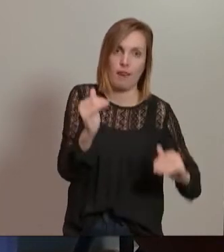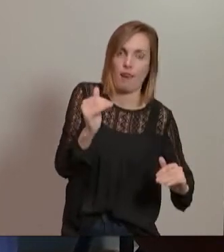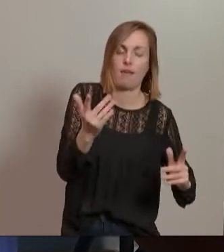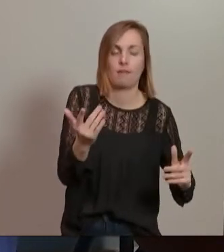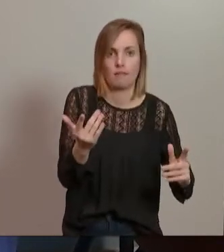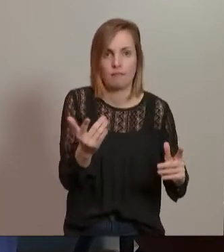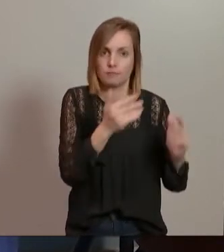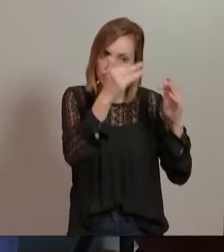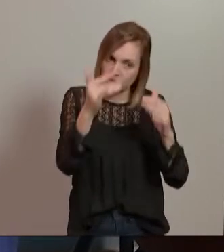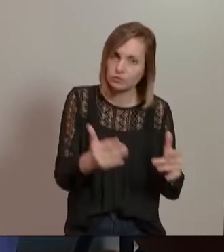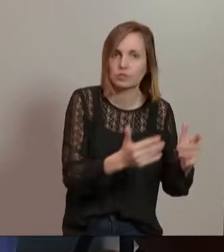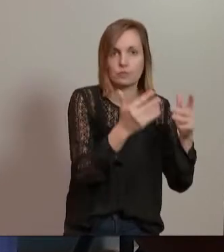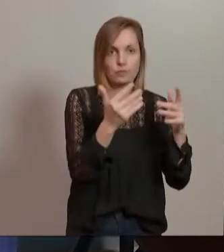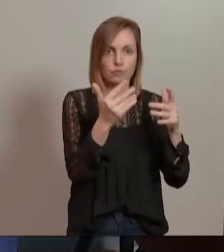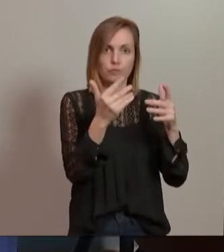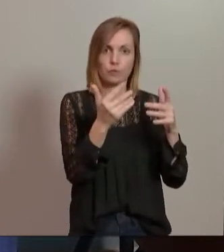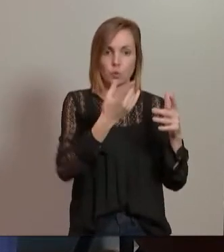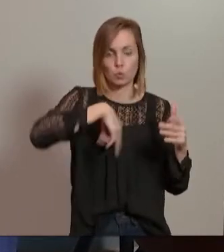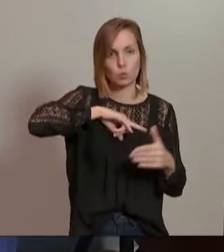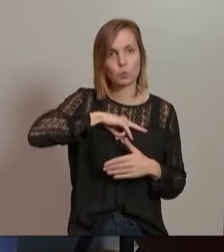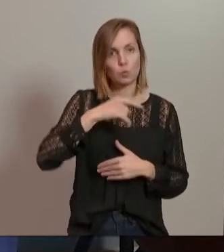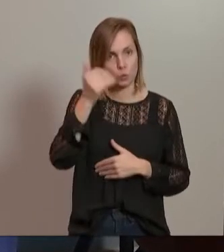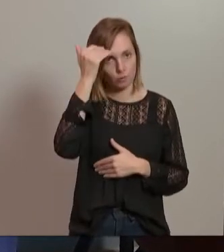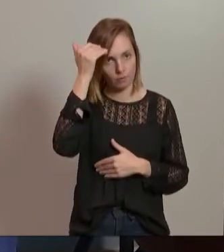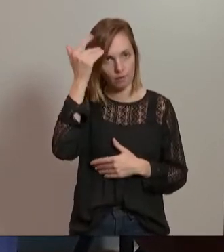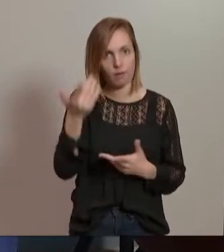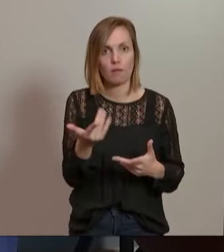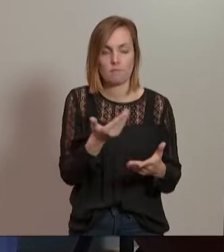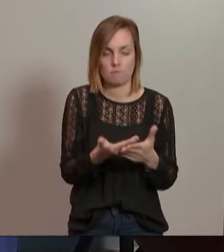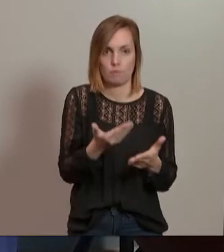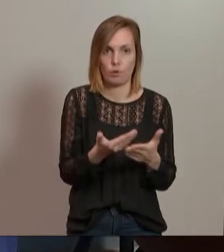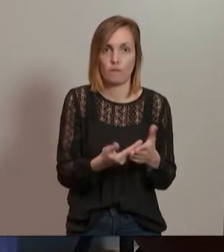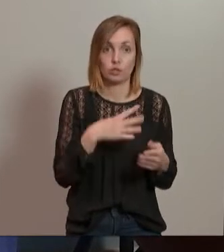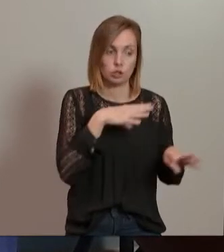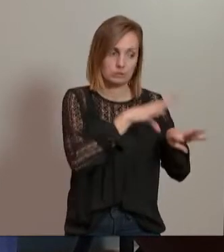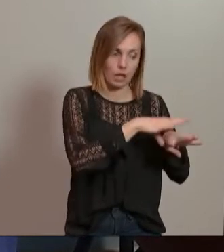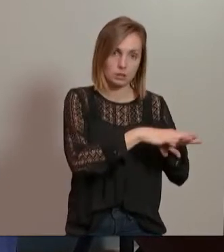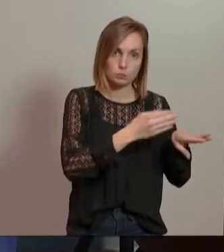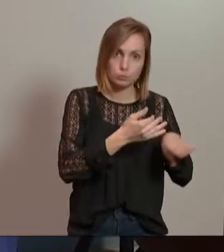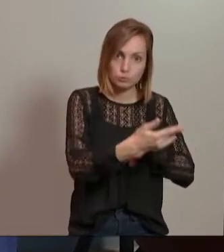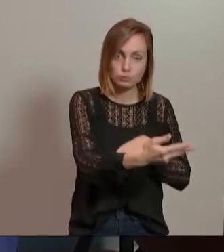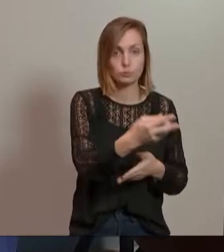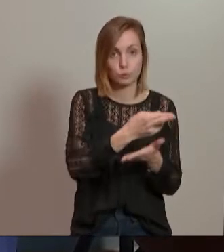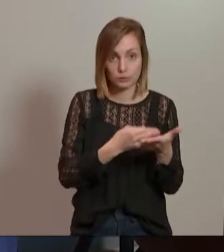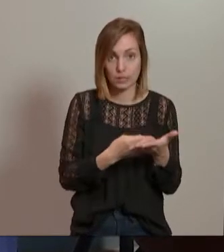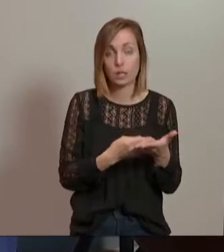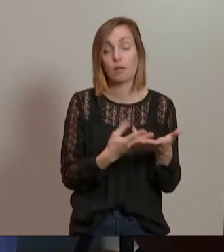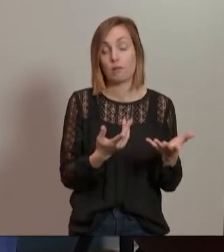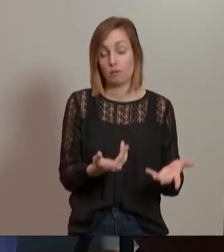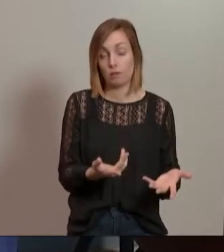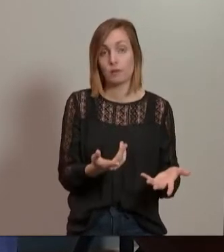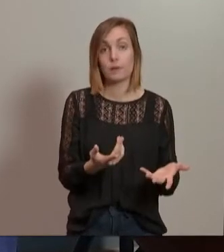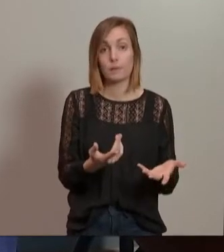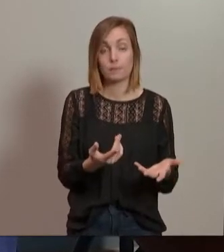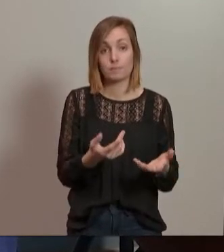chiffres dont on a connaissance montrent effectivement que sur un certain nombre de quartiers, et en particulier, puisque